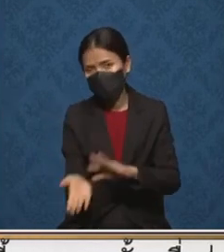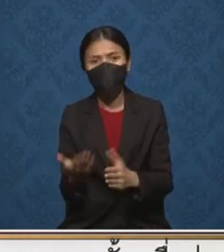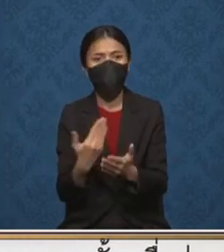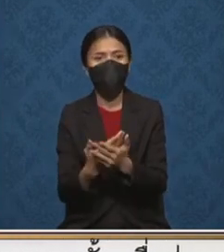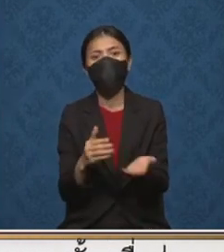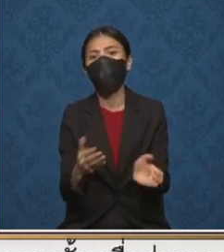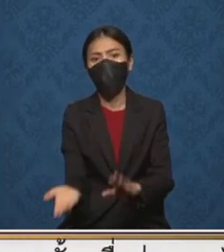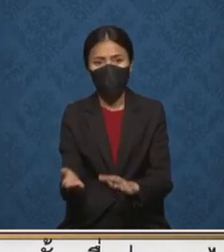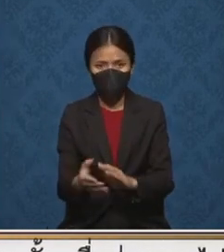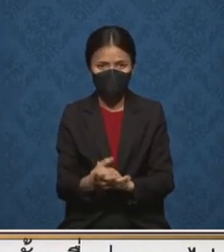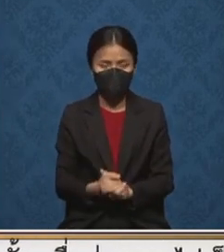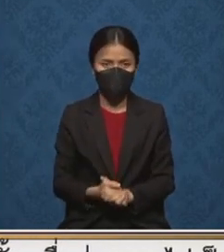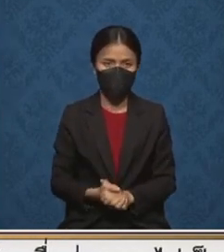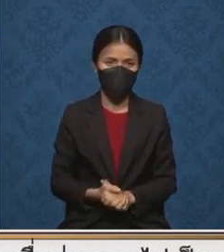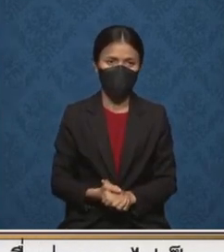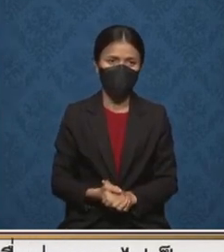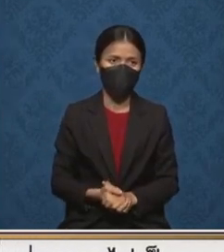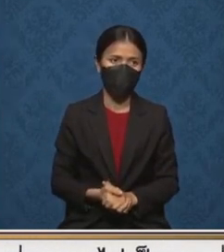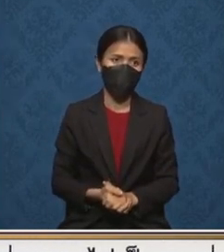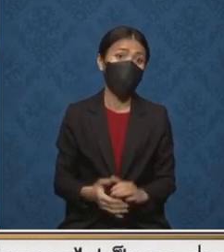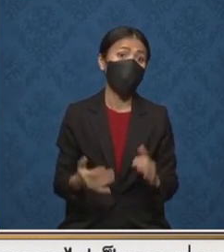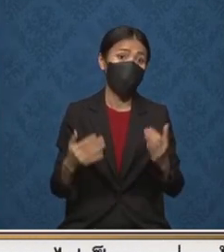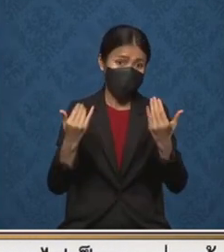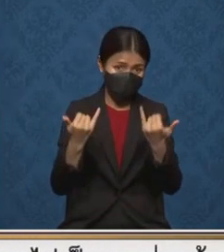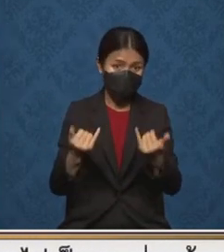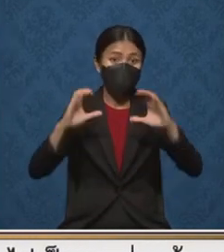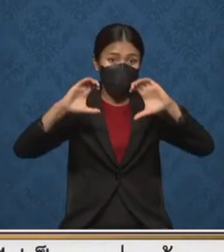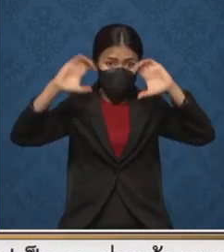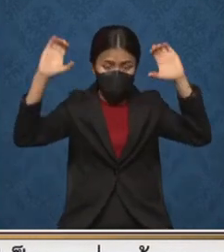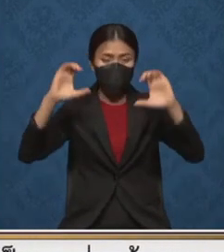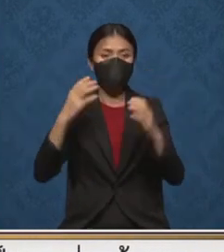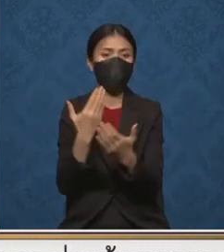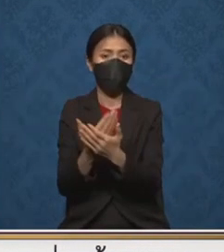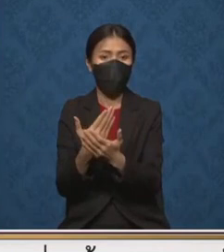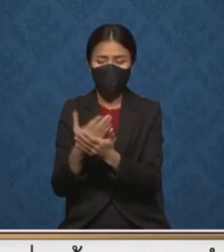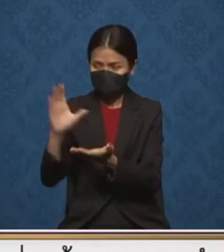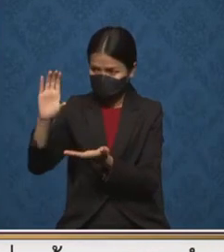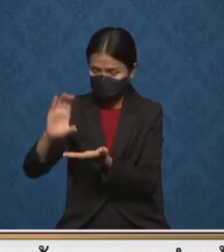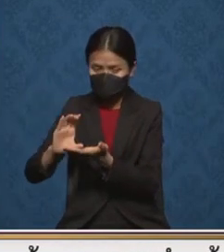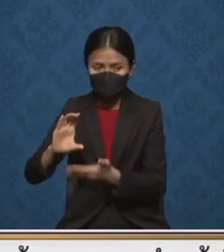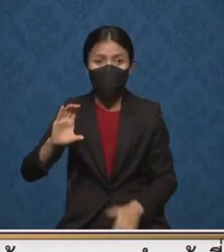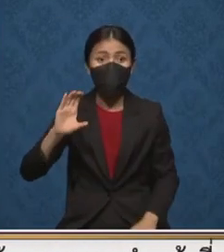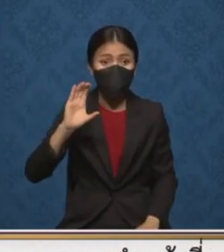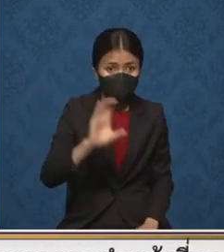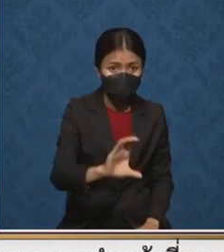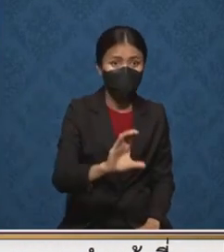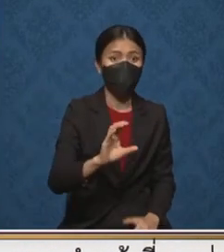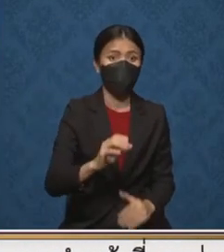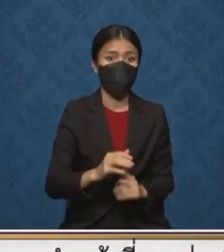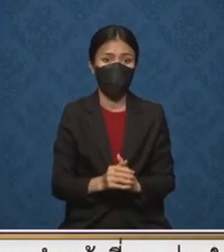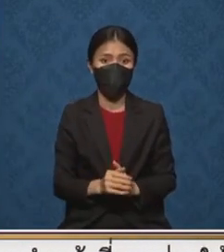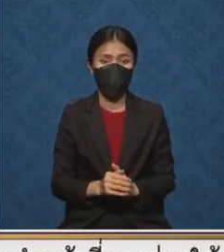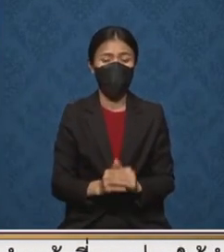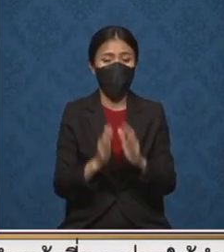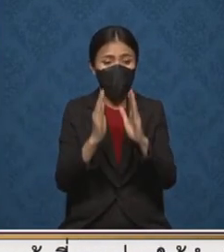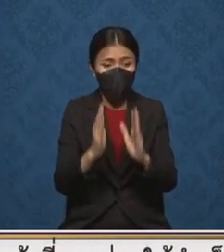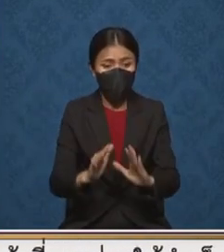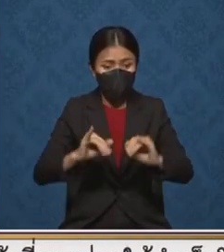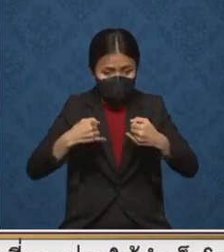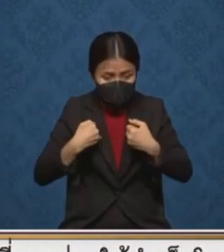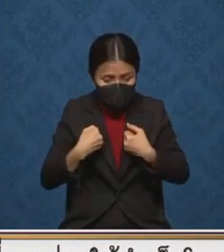ผมคิดว่ารัฐบาลต้องจัดสรรก็ประมาณมาชดเชยผู้ที่เลี้ยงสัตว์